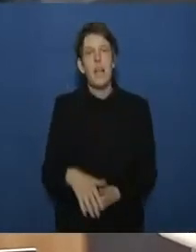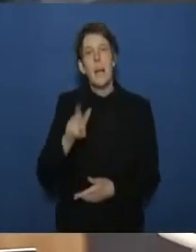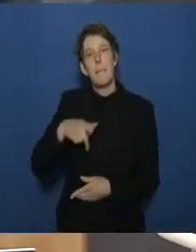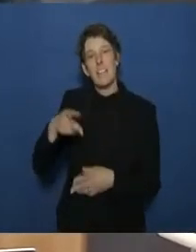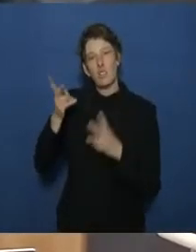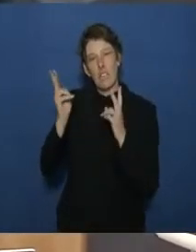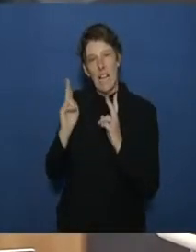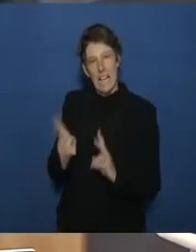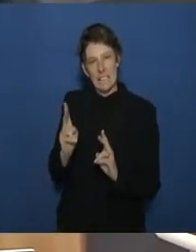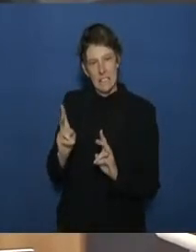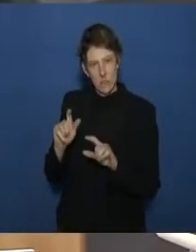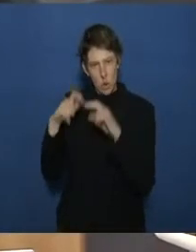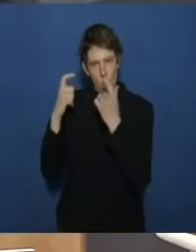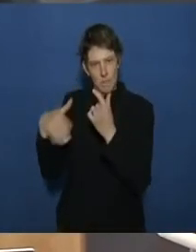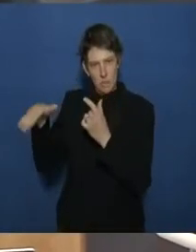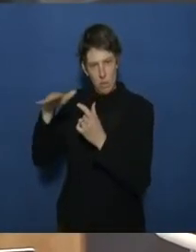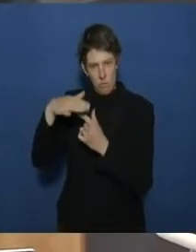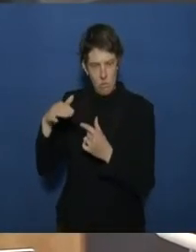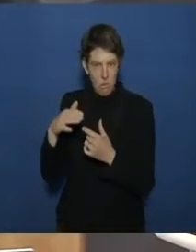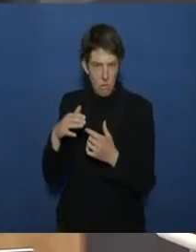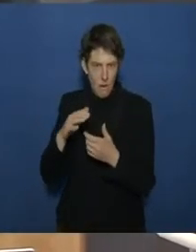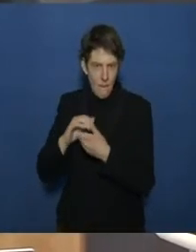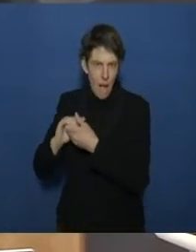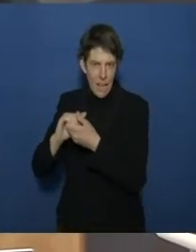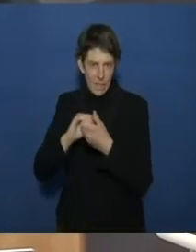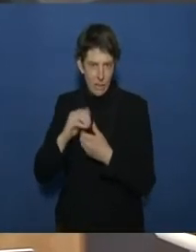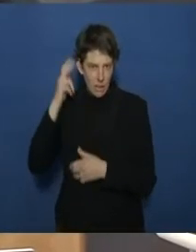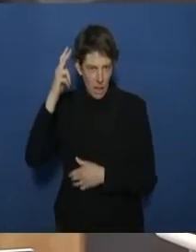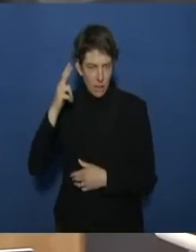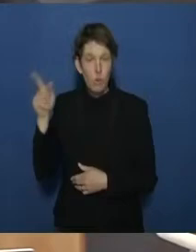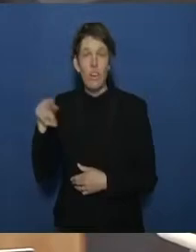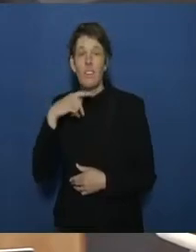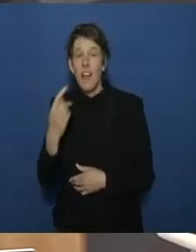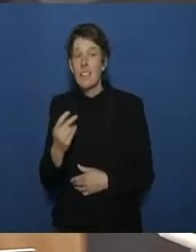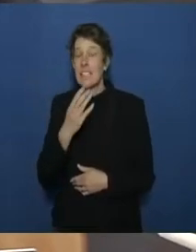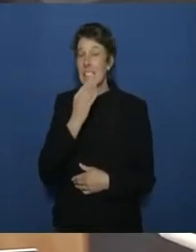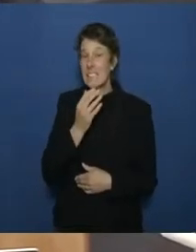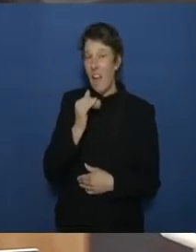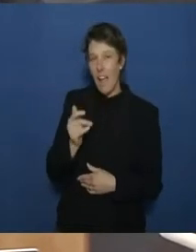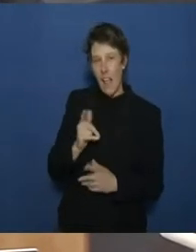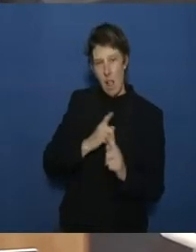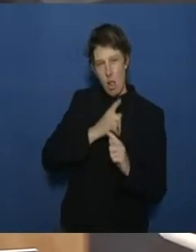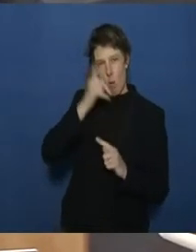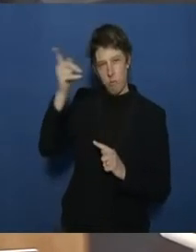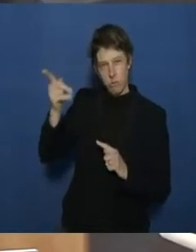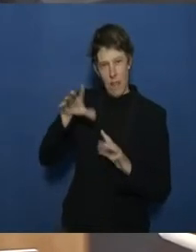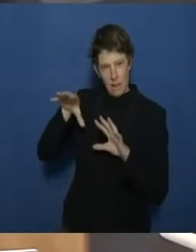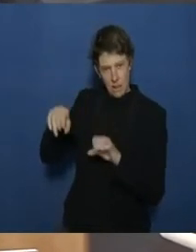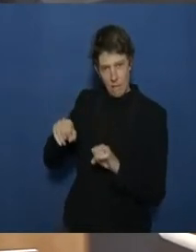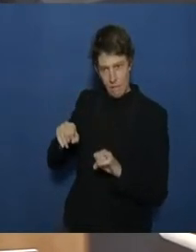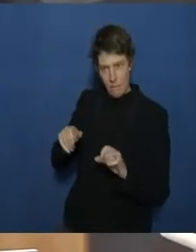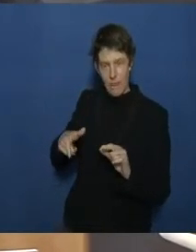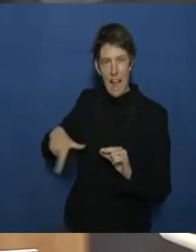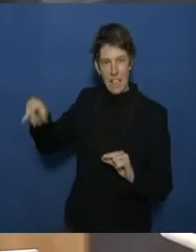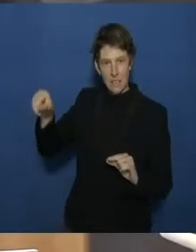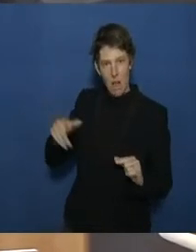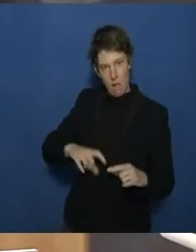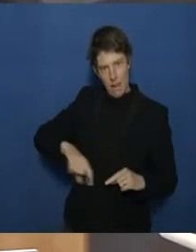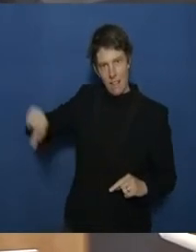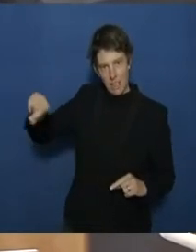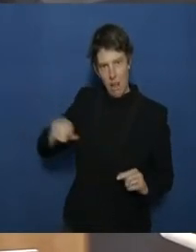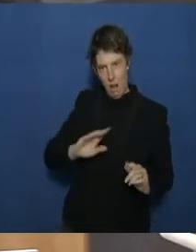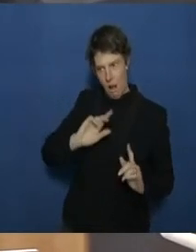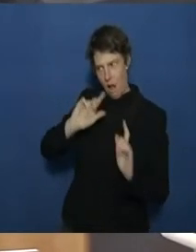Menschenrechtskommissarin der Vereinten Nationen hat Israels Luftangriffe auf Gaza als mögliche Kriegsverbrechen gewertet und auch eine Untersuchung